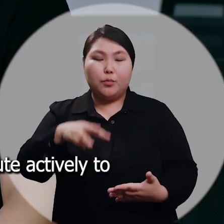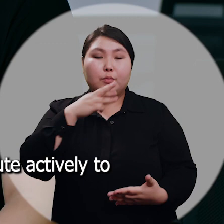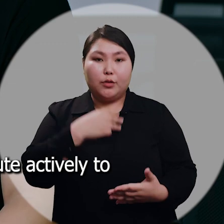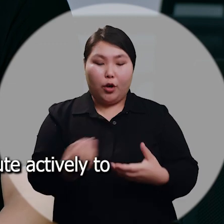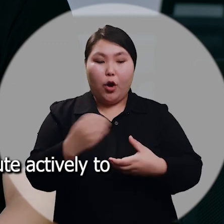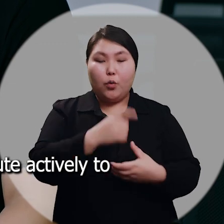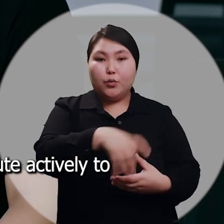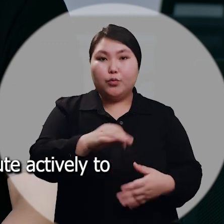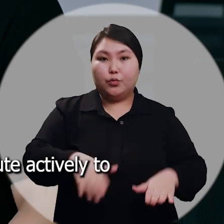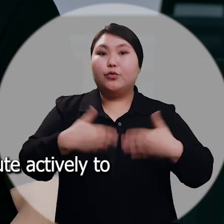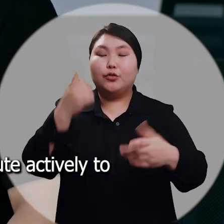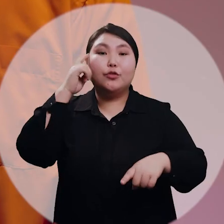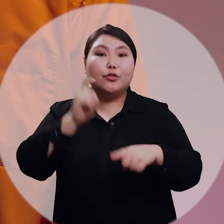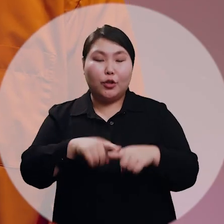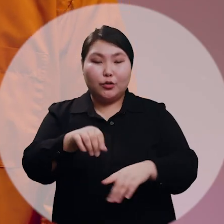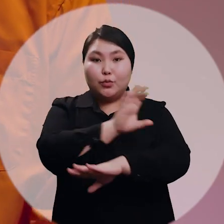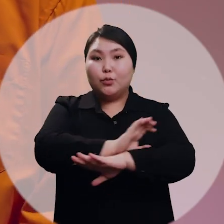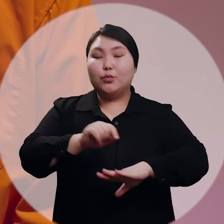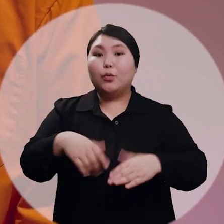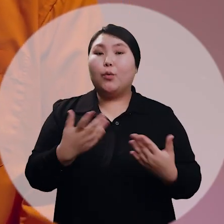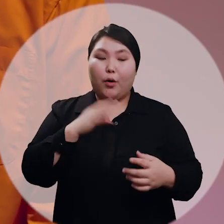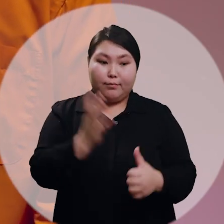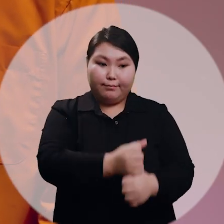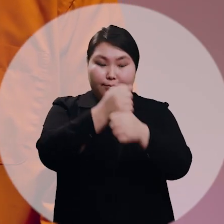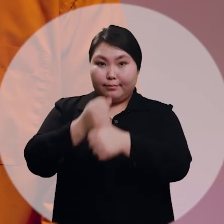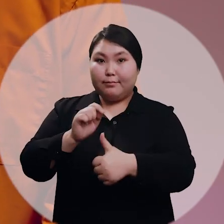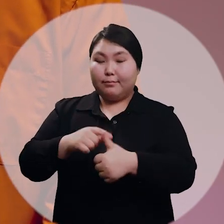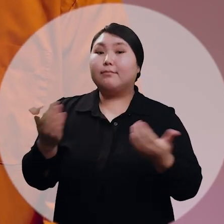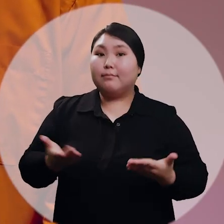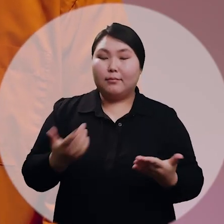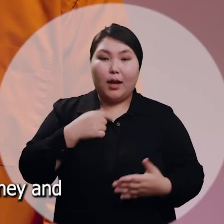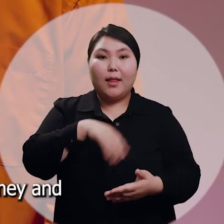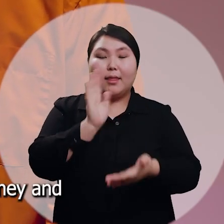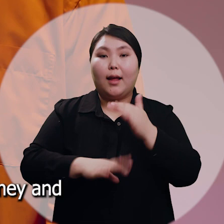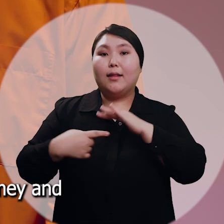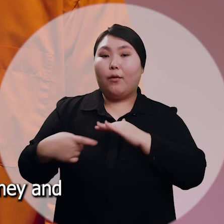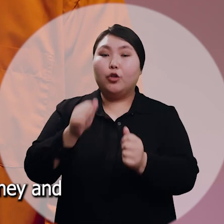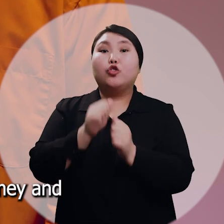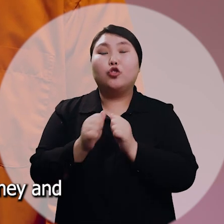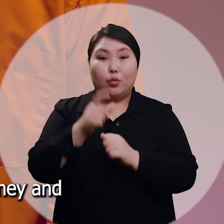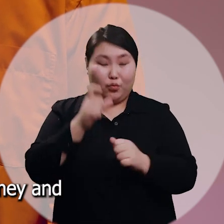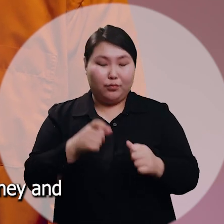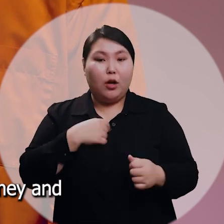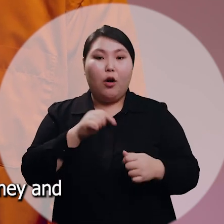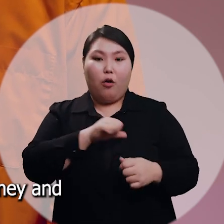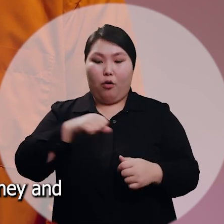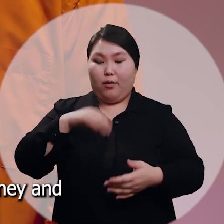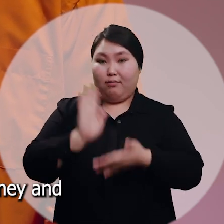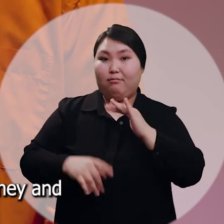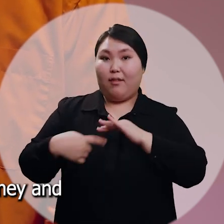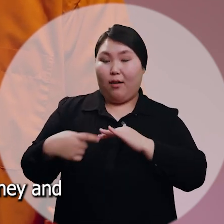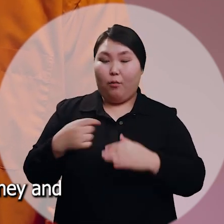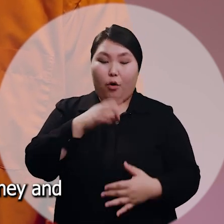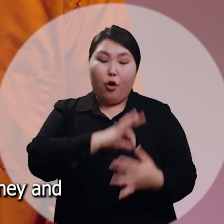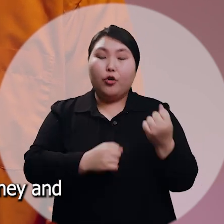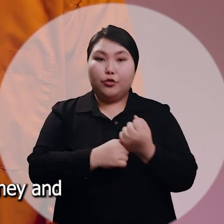мэдэйлэйг оралтсоох хэргэг заргла. Энэ сургултас ул эвэг олж агчаггүлэээ зэрэг татвэр түлэгж байлаа гэхэд өгсэн өөрийн